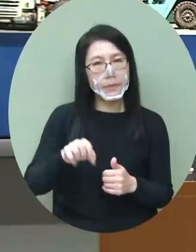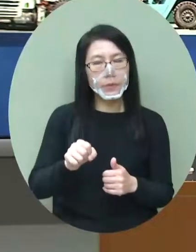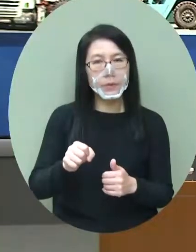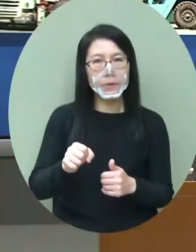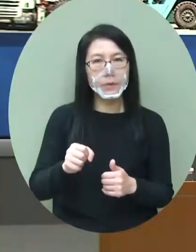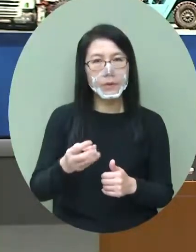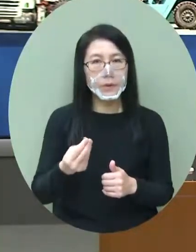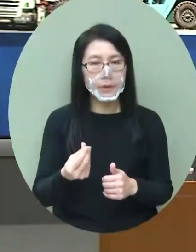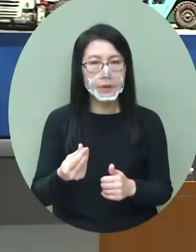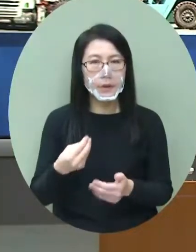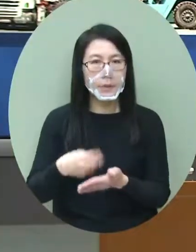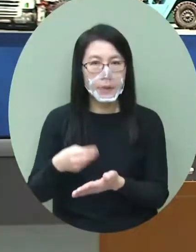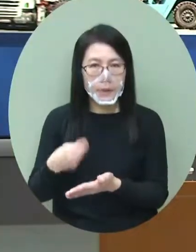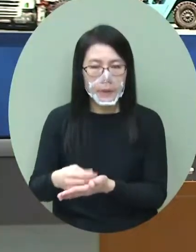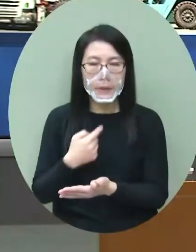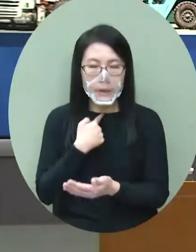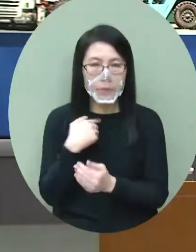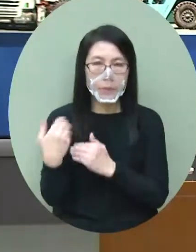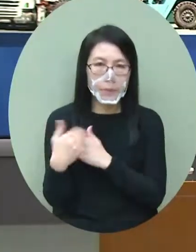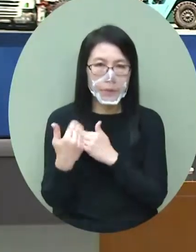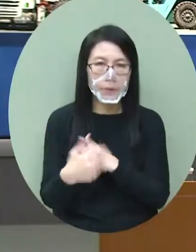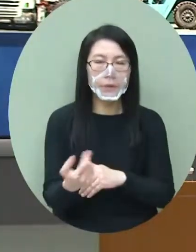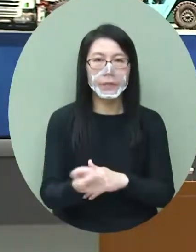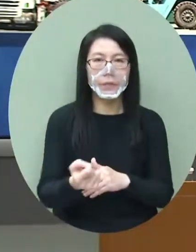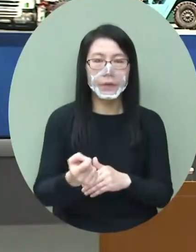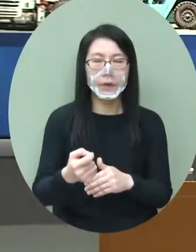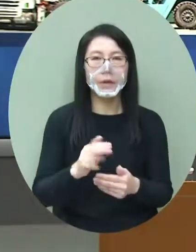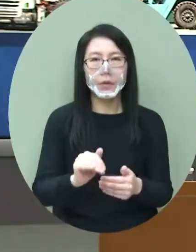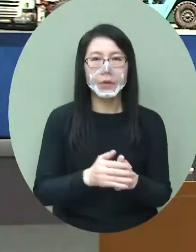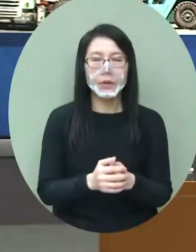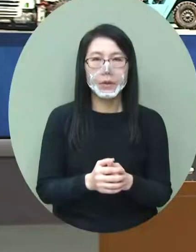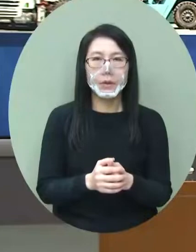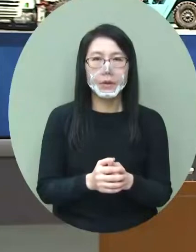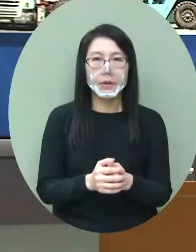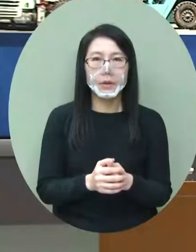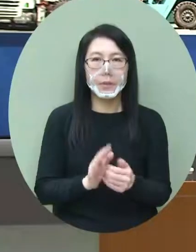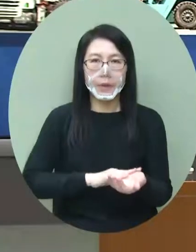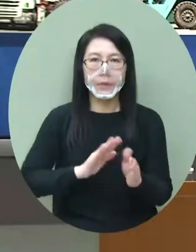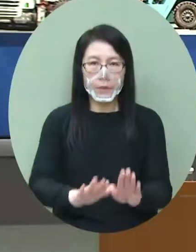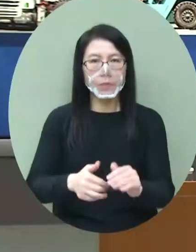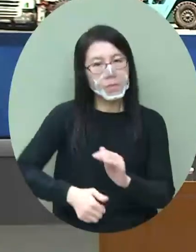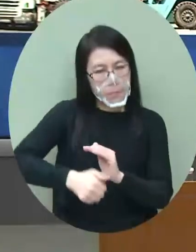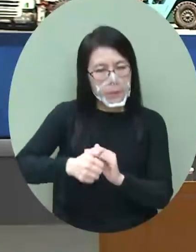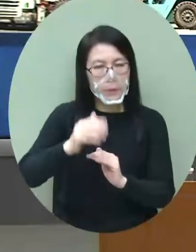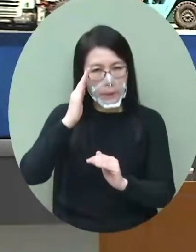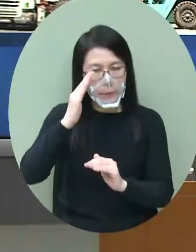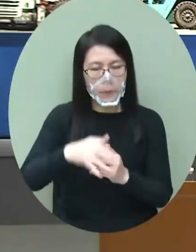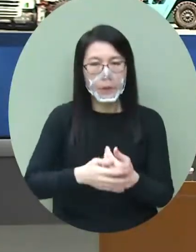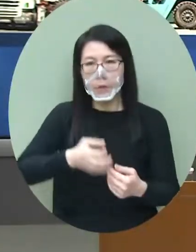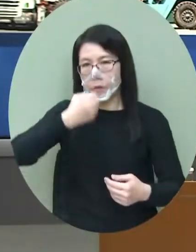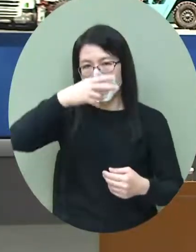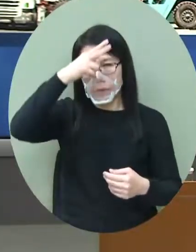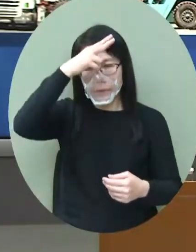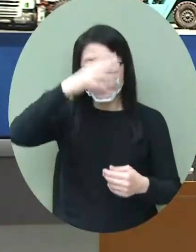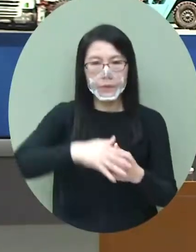尽快的战胜疫情的话，我们会用的。还有整个特区政府